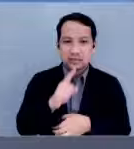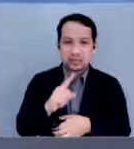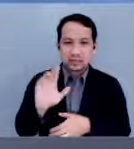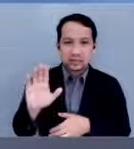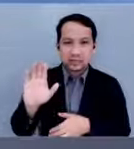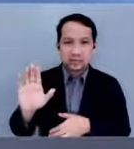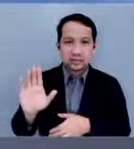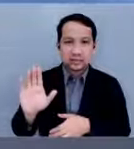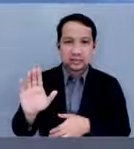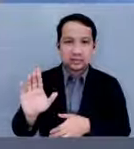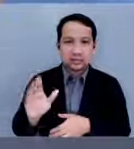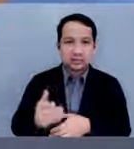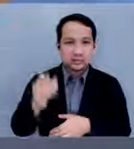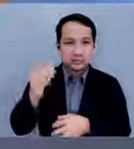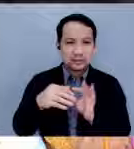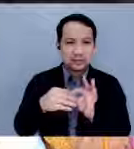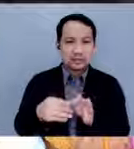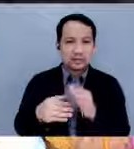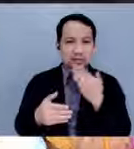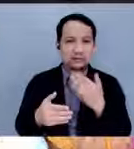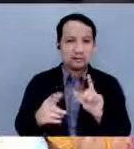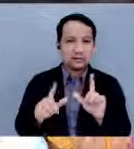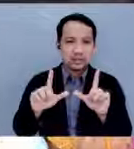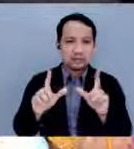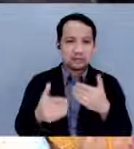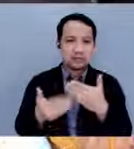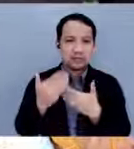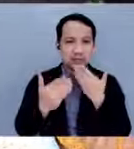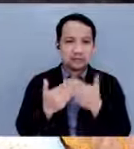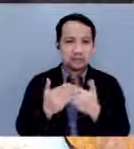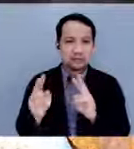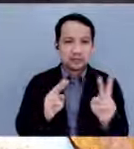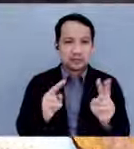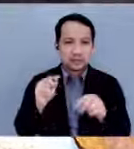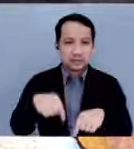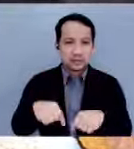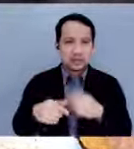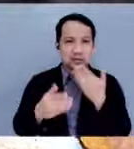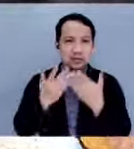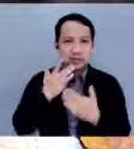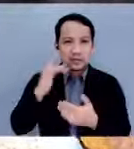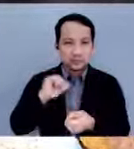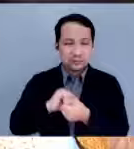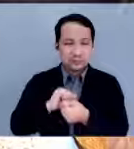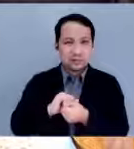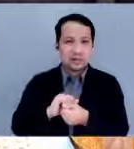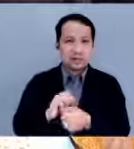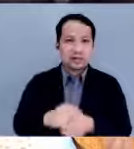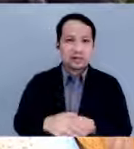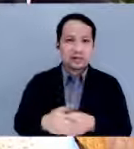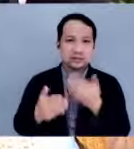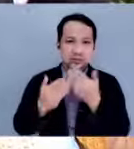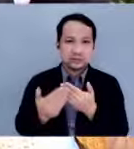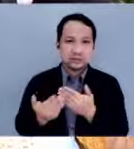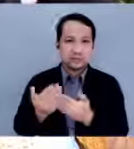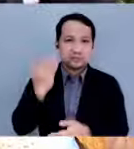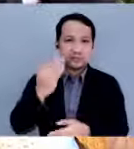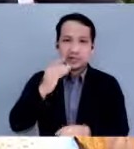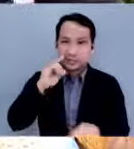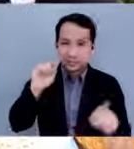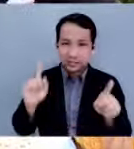High Live. Tuloy-tuloy lang ang good vibes. Kasama pa rin ang inyong paboritong kasalo sa umaga. Good